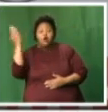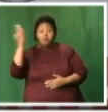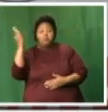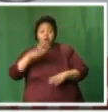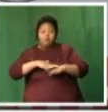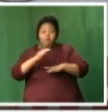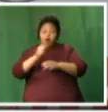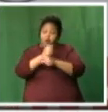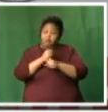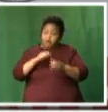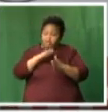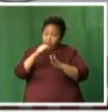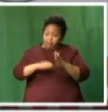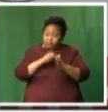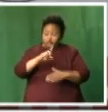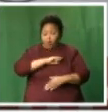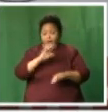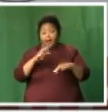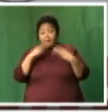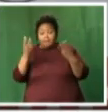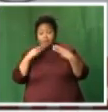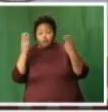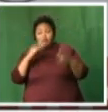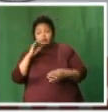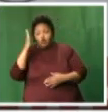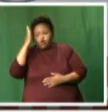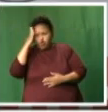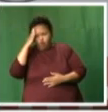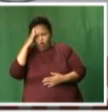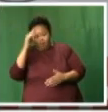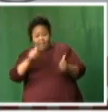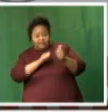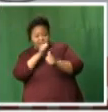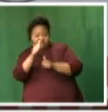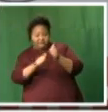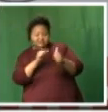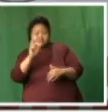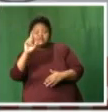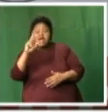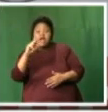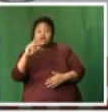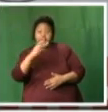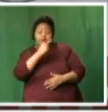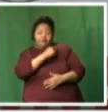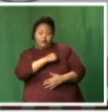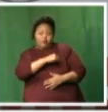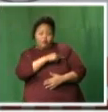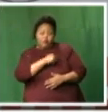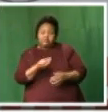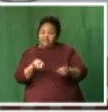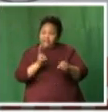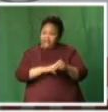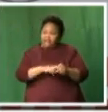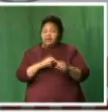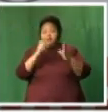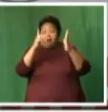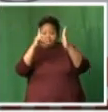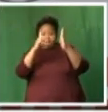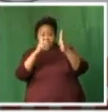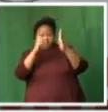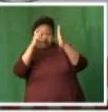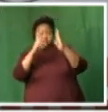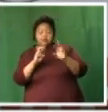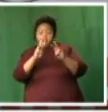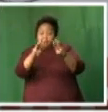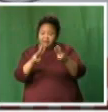nanyalo sesihambe umgamo longanani ekusiteni sibabekele ke netithombe talasi sita khona bakhonile kutibonela ukuthi